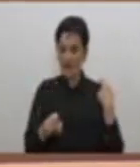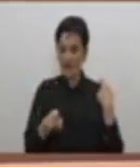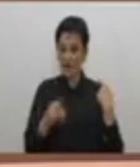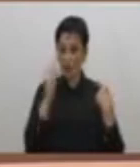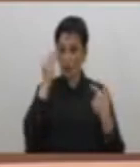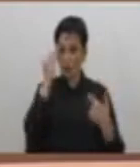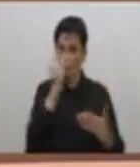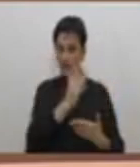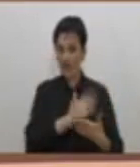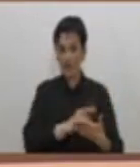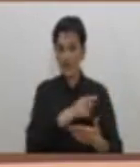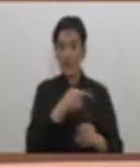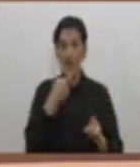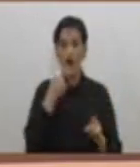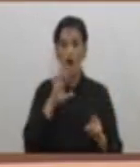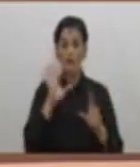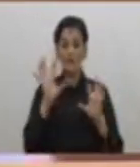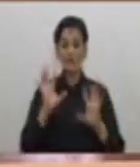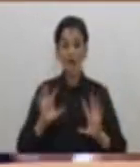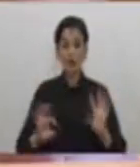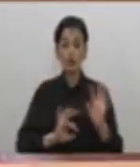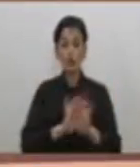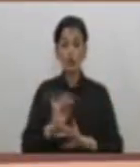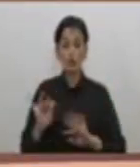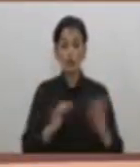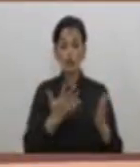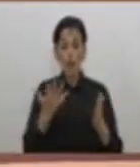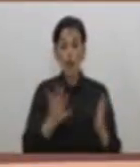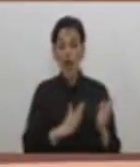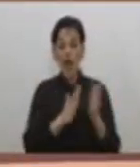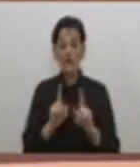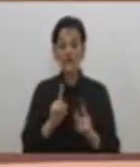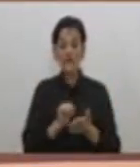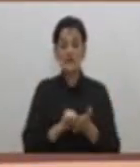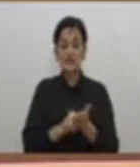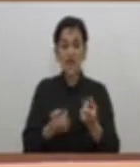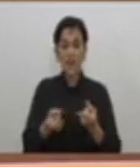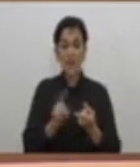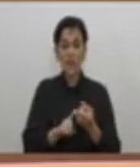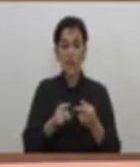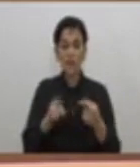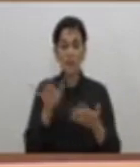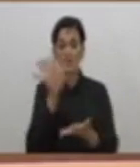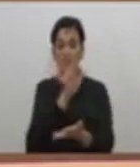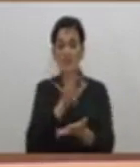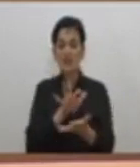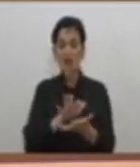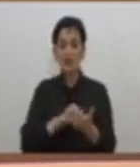და არც ის უთქვამს თუ საკანონმდებლო პროცესის რომელ ეტაპზე და რის საფუძველზე მოხდა ტექსტში ცვლილების